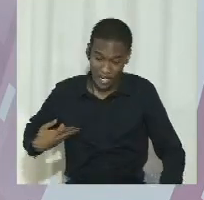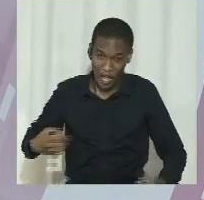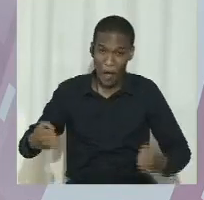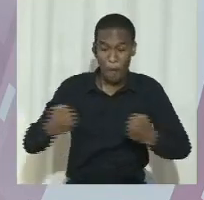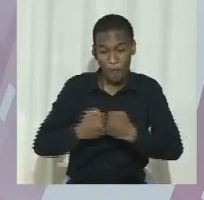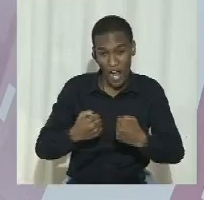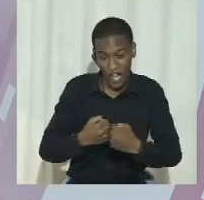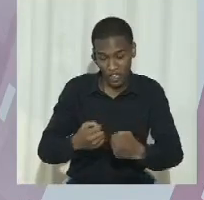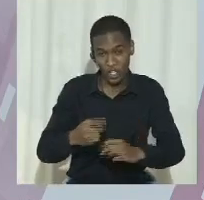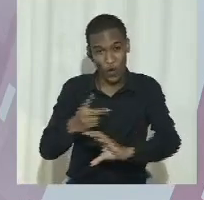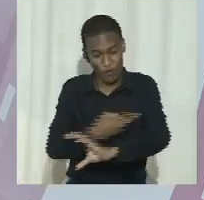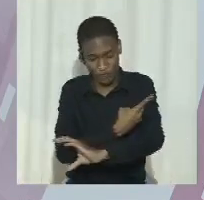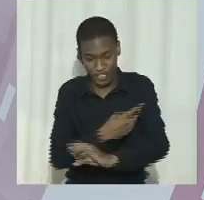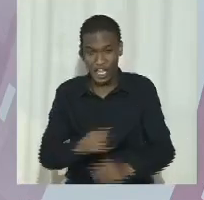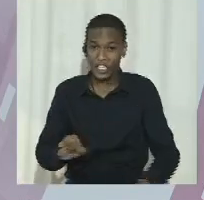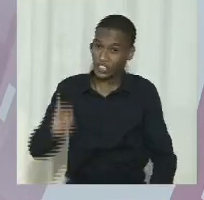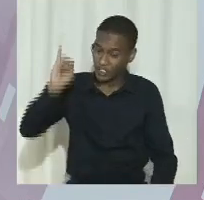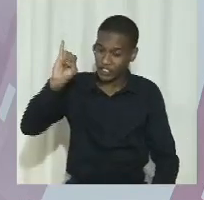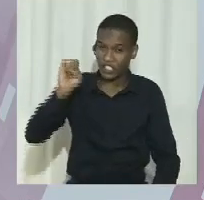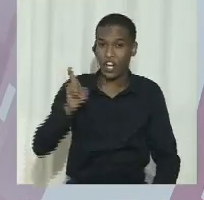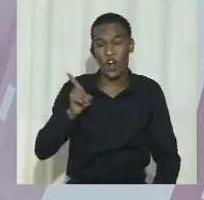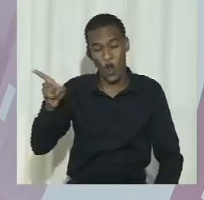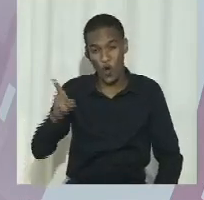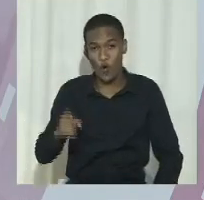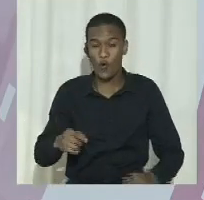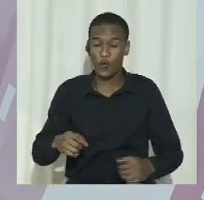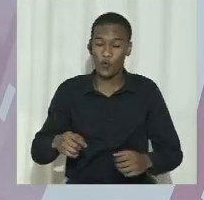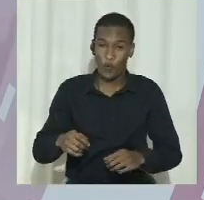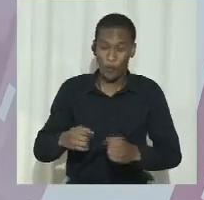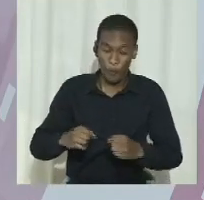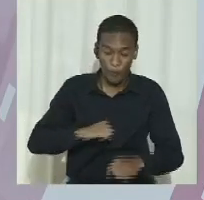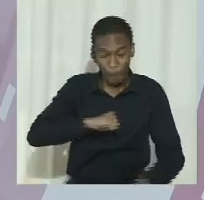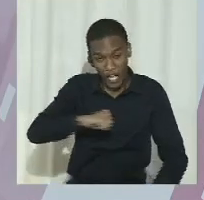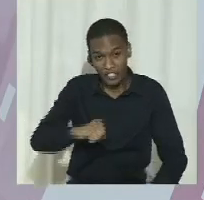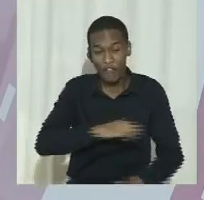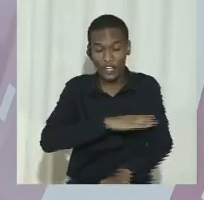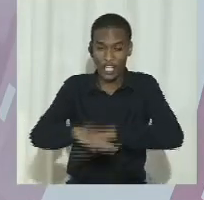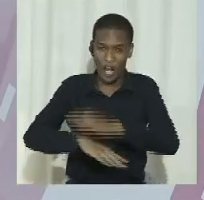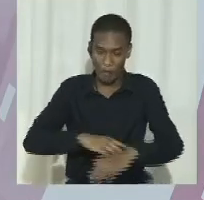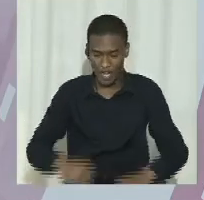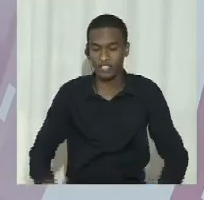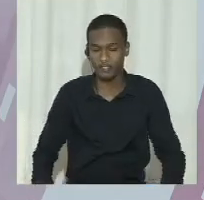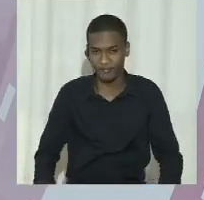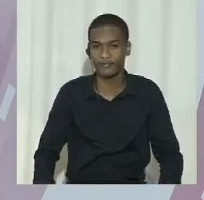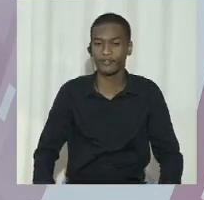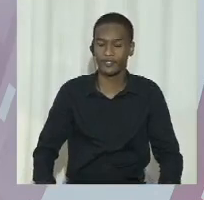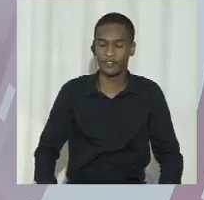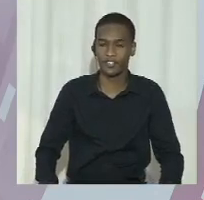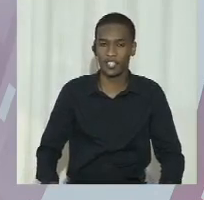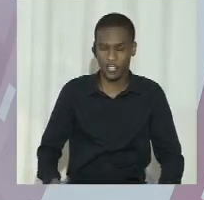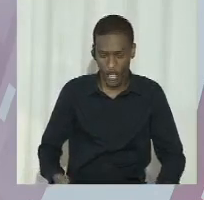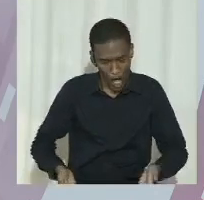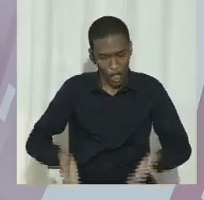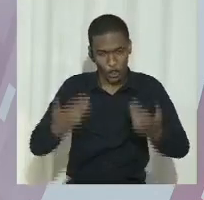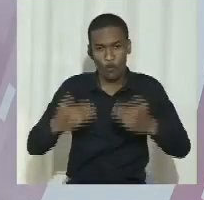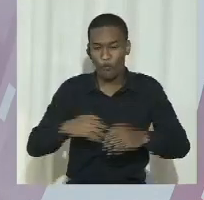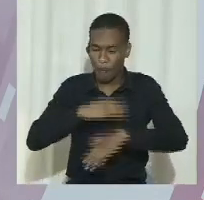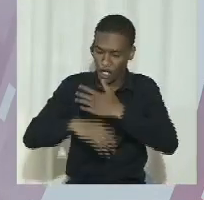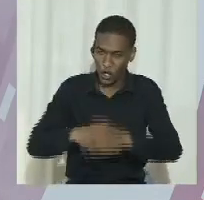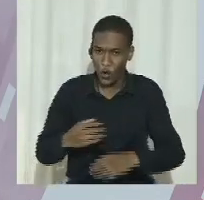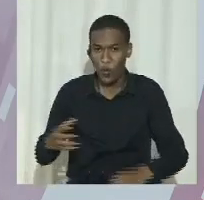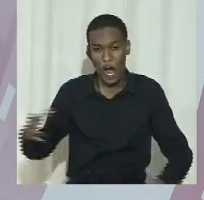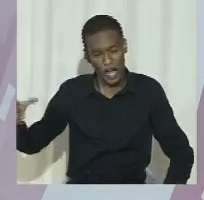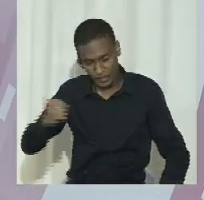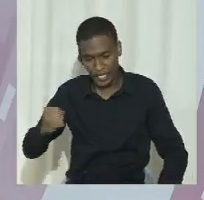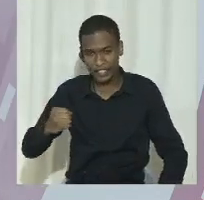indrindra fa ny mpiasan'ny fahasalamana ao koa ny miaramila zay miara-misala ny rehetra zay miara-misala dia aoka antsika mba samy anao ny andraikitra antsika antsaka ny